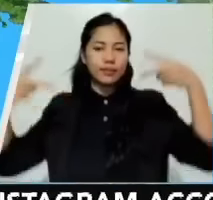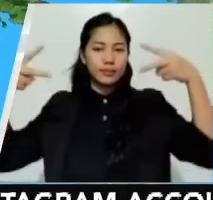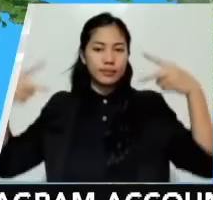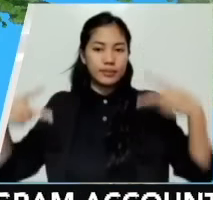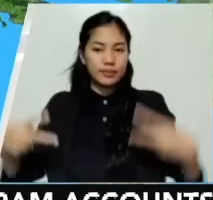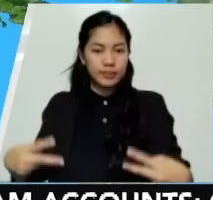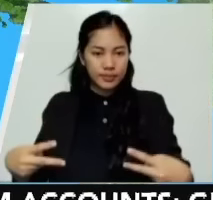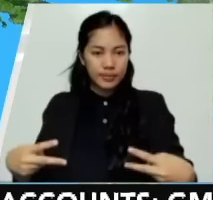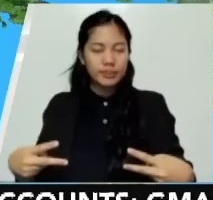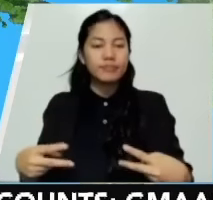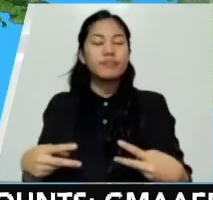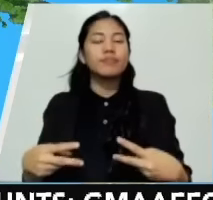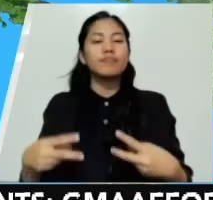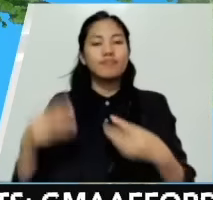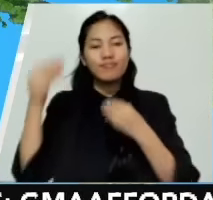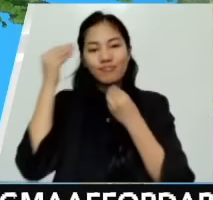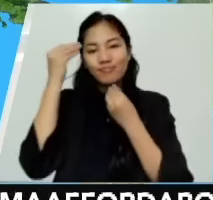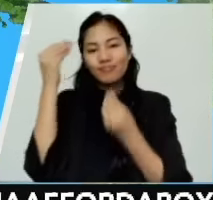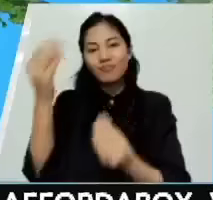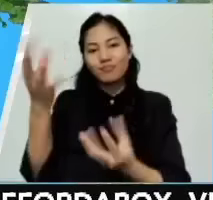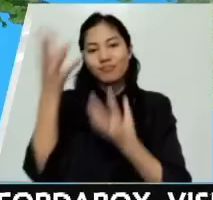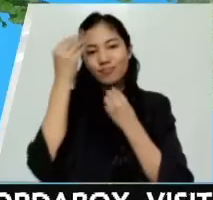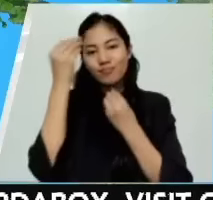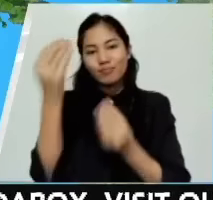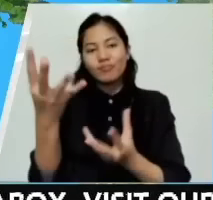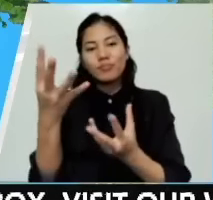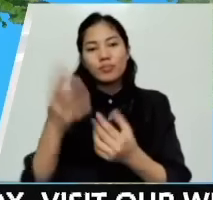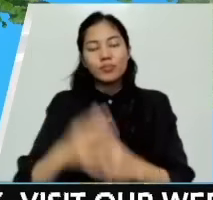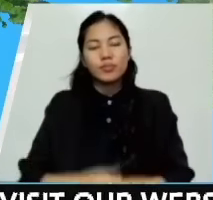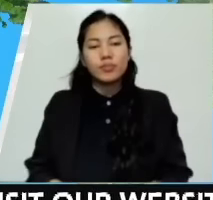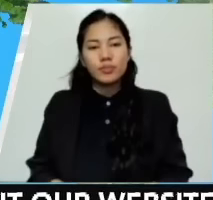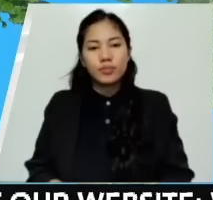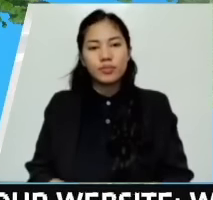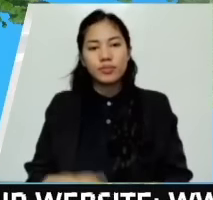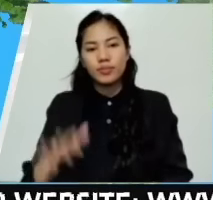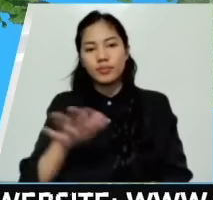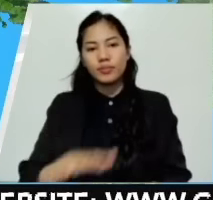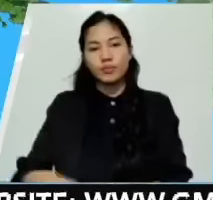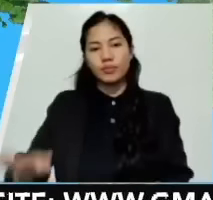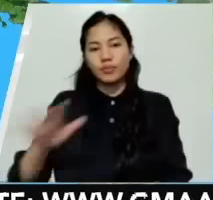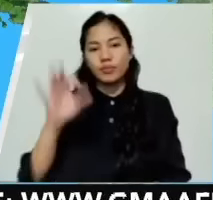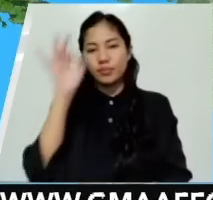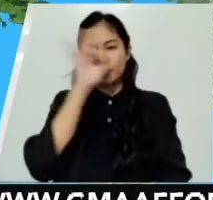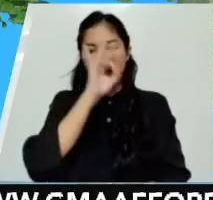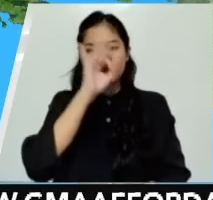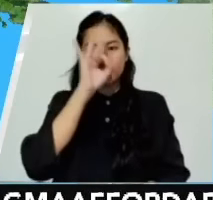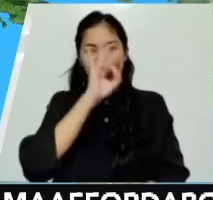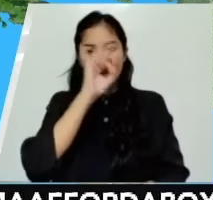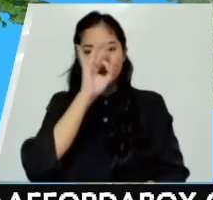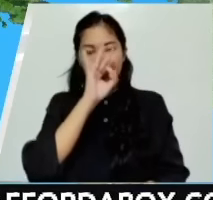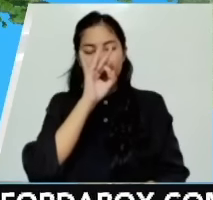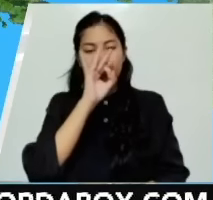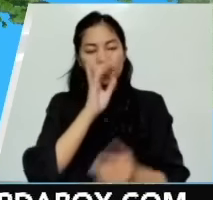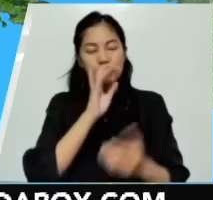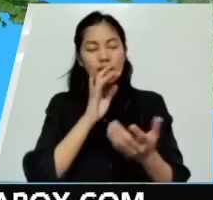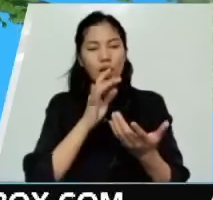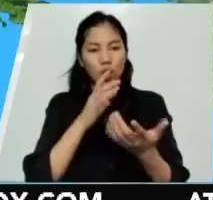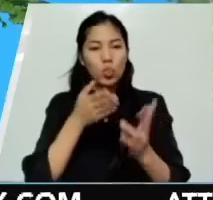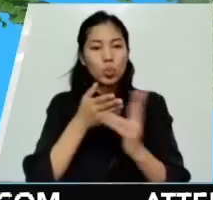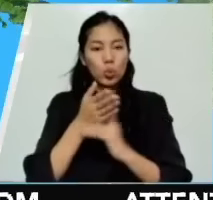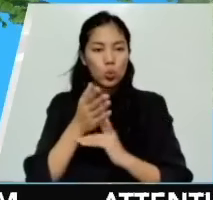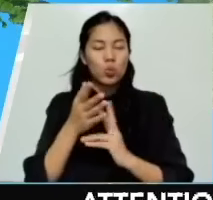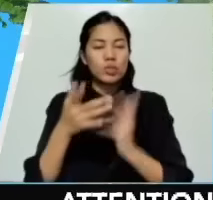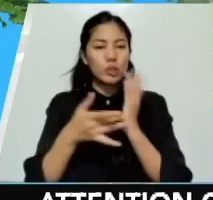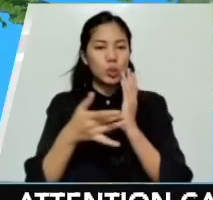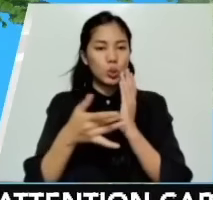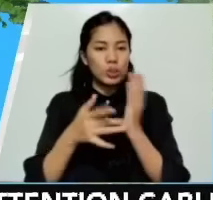maparating natin yung mga impormasyon doon sa mga kababayan natin, with just the click of a finger, no, kasi magkakaroon ng app para